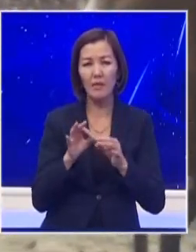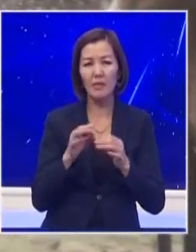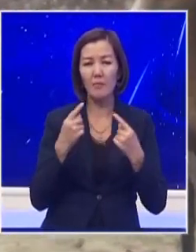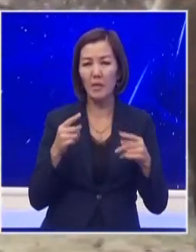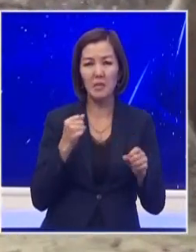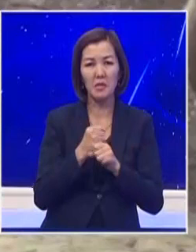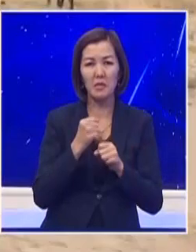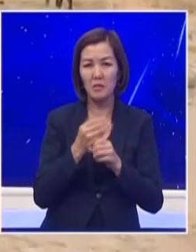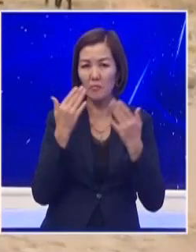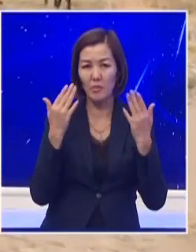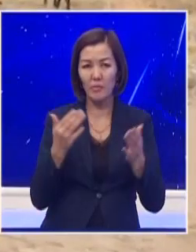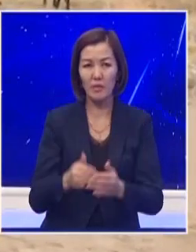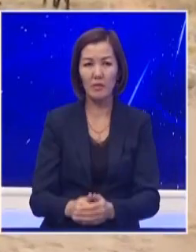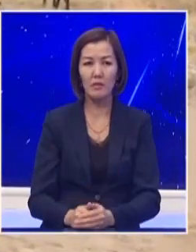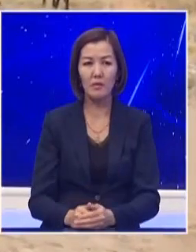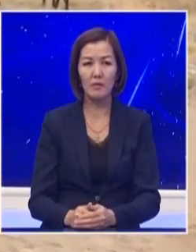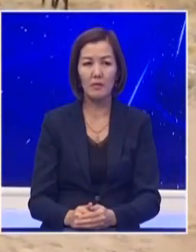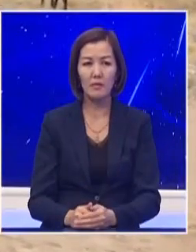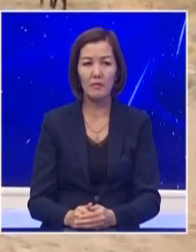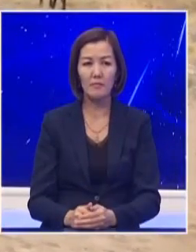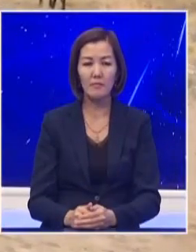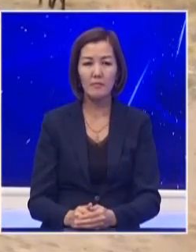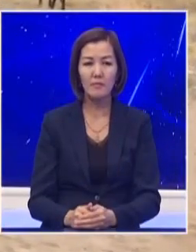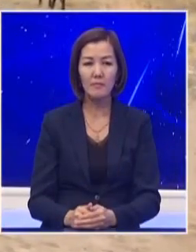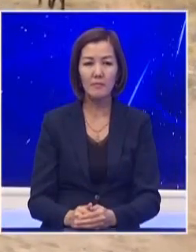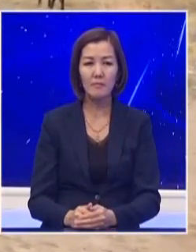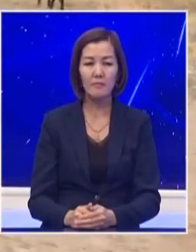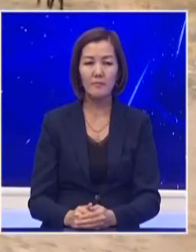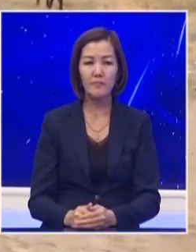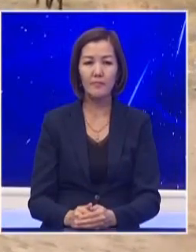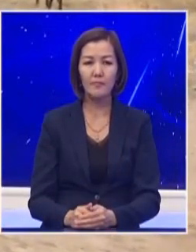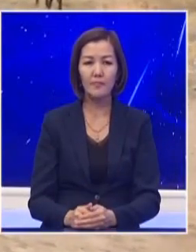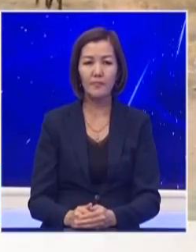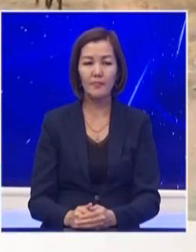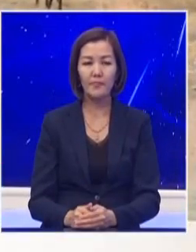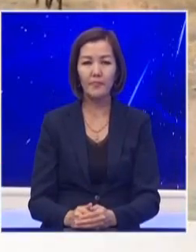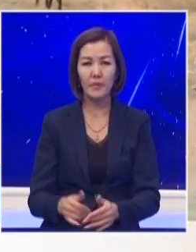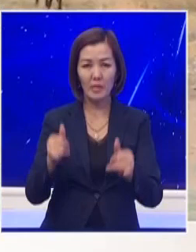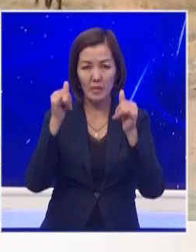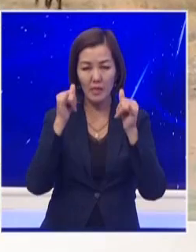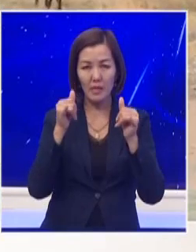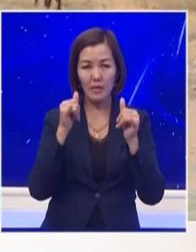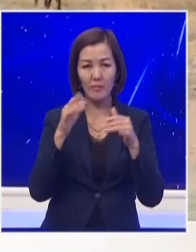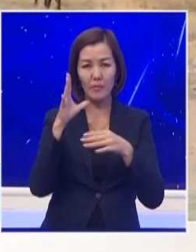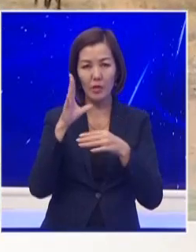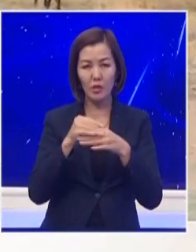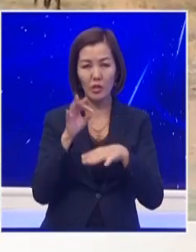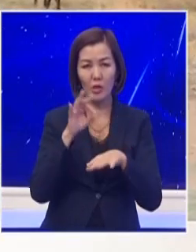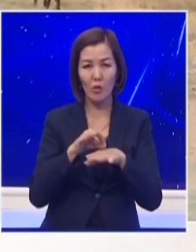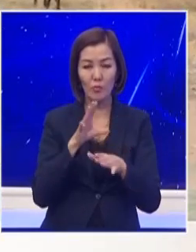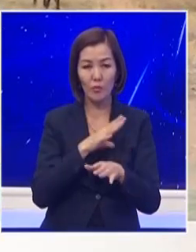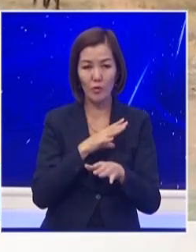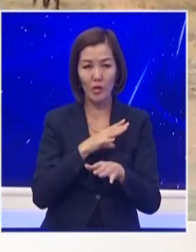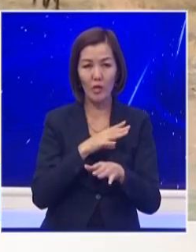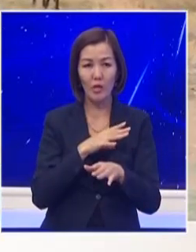шара қолданбаған. Состада пришла корова домой, у нее температура, вымя горячая. Сиырым өрістен келгенде ауырып тұрды. Сол